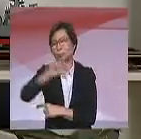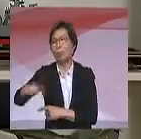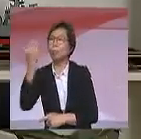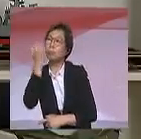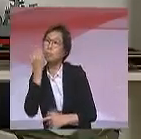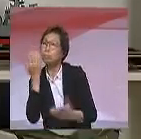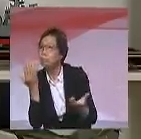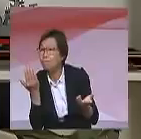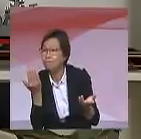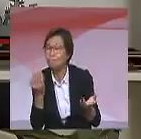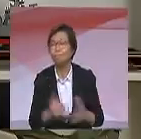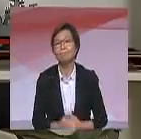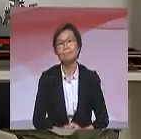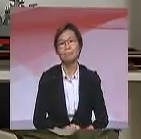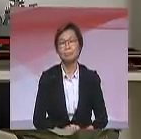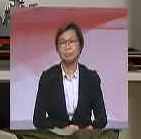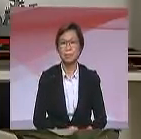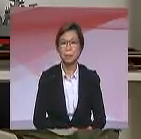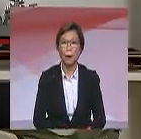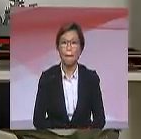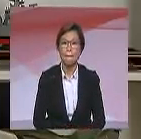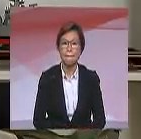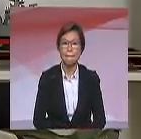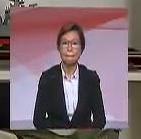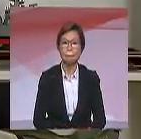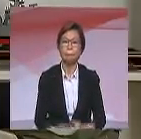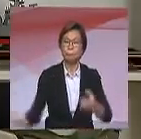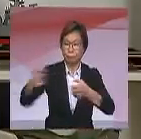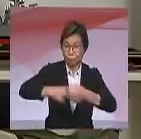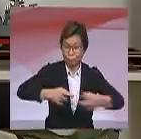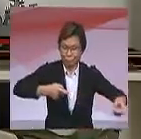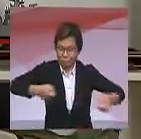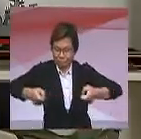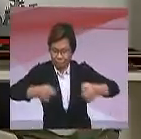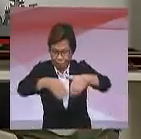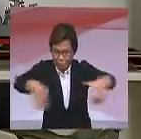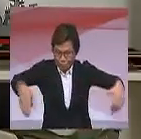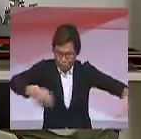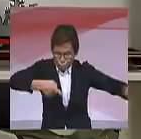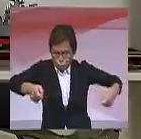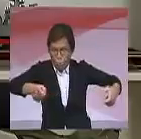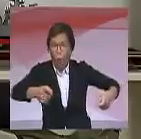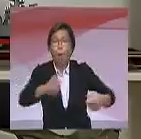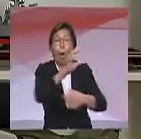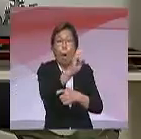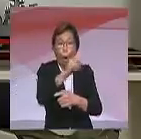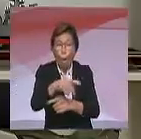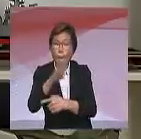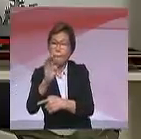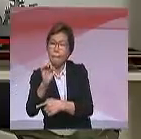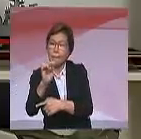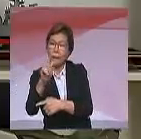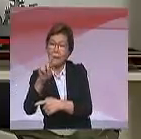mahkamah sekalipun. Mengenai kawalan sempadan negara, operasi benteng seperti yang